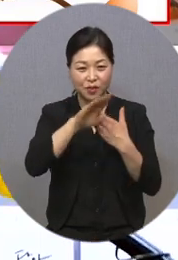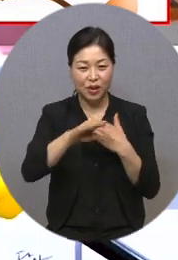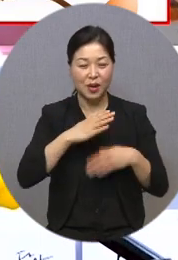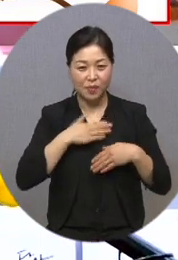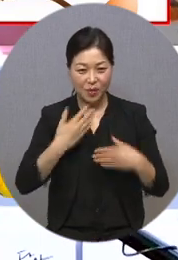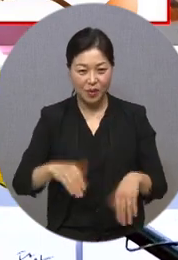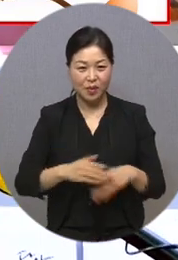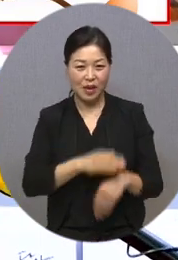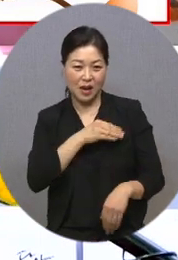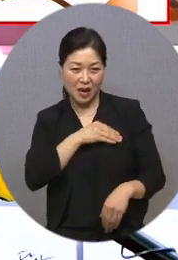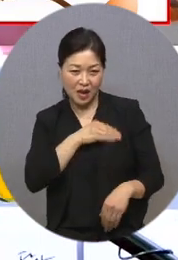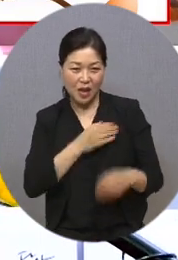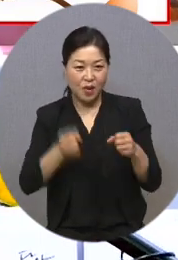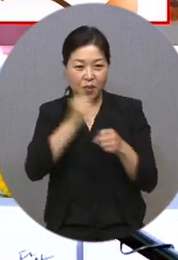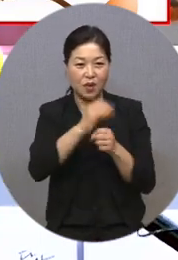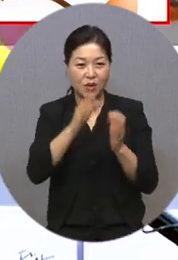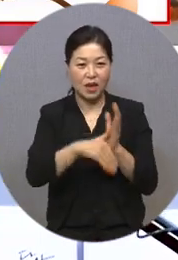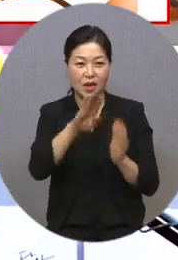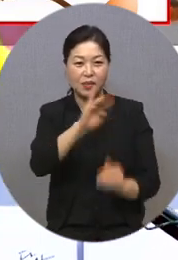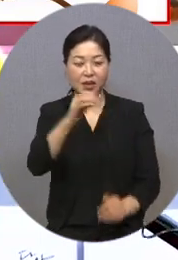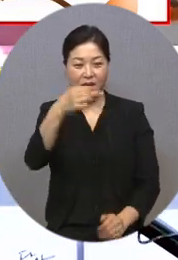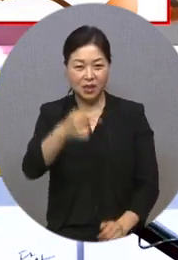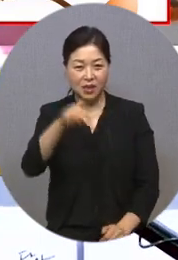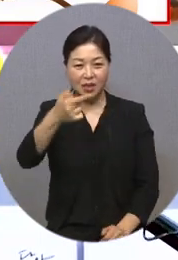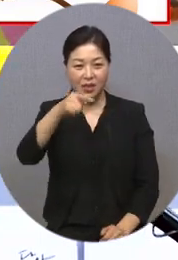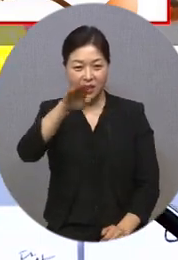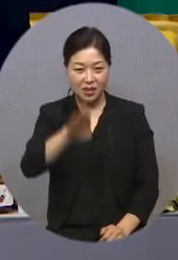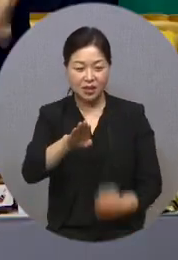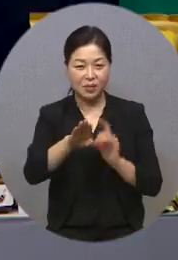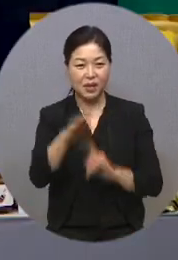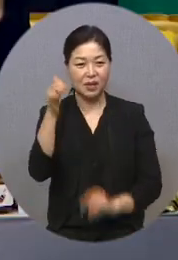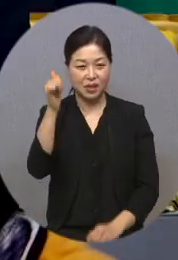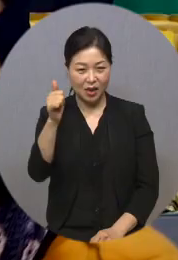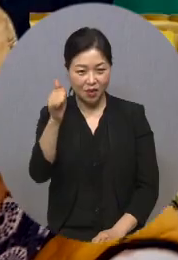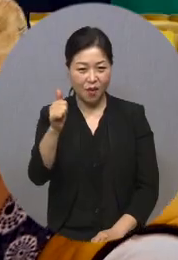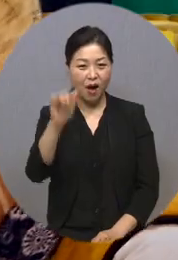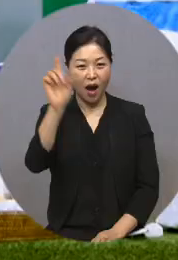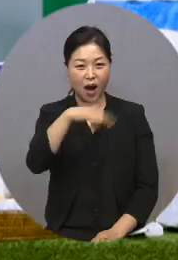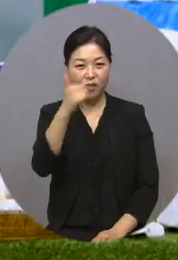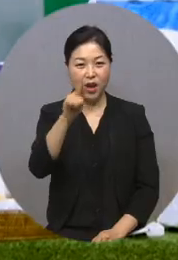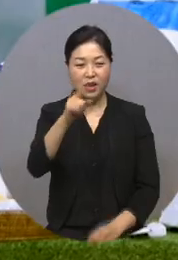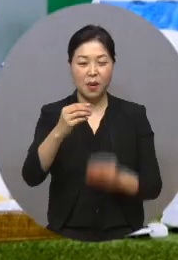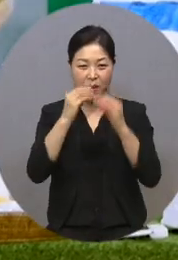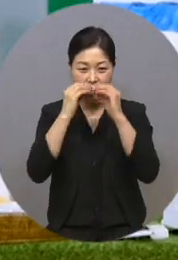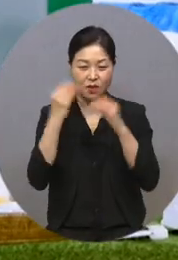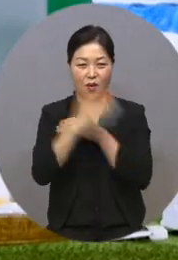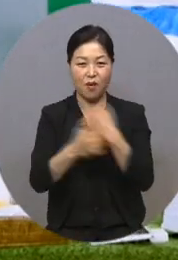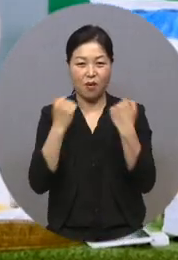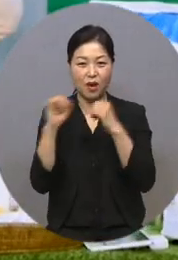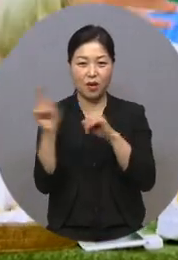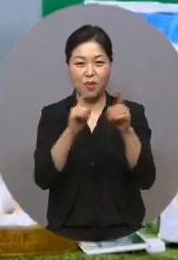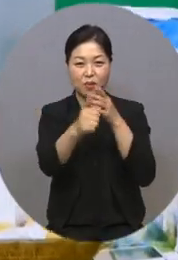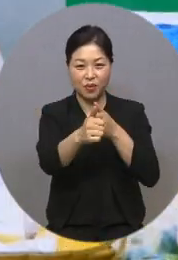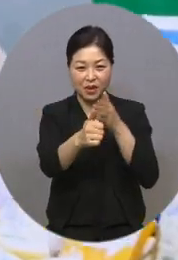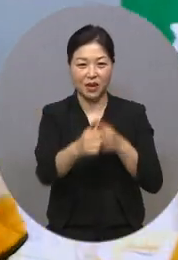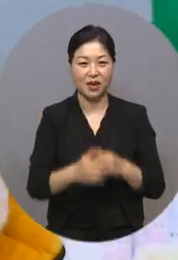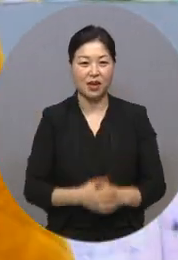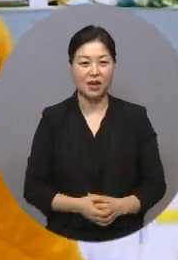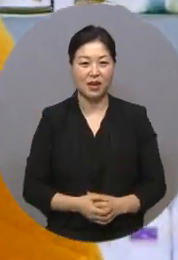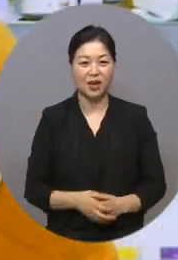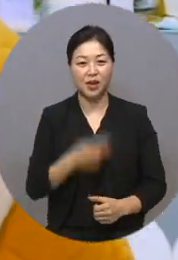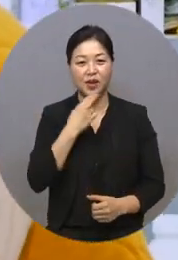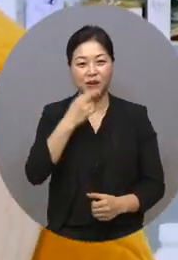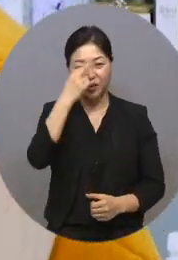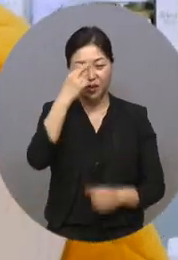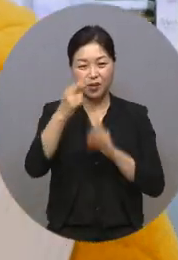회복의 비트 최고입니다. 하루에 한 포 드시고 건강 회복하십시오. 들어보여. 어제 그 잠깐 숙자리 빨리 끝냈어야 되는데.